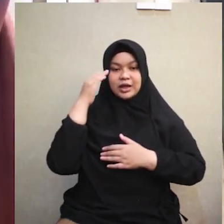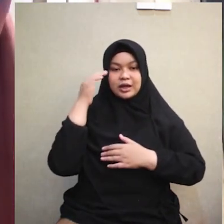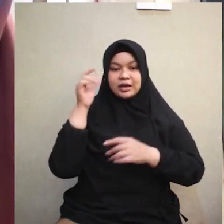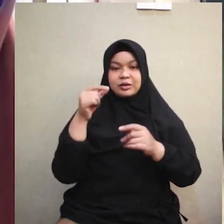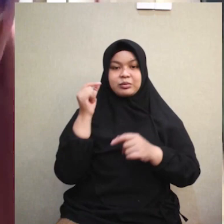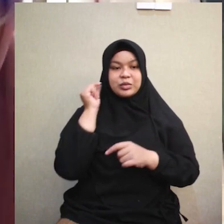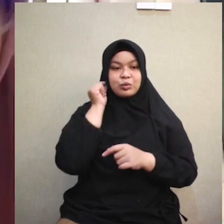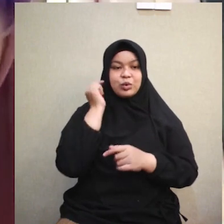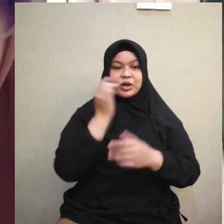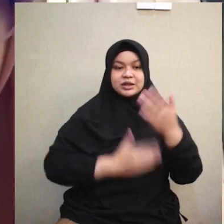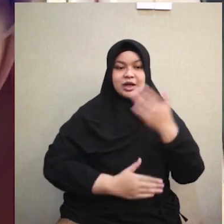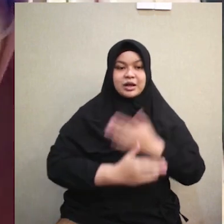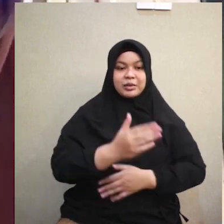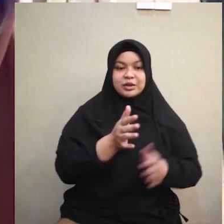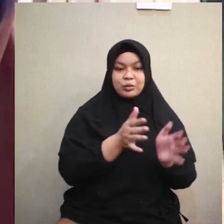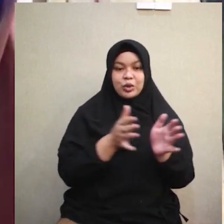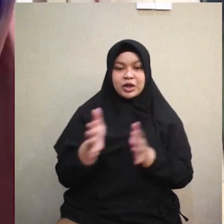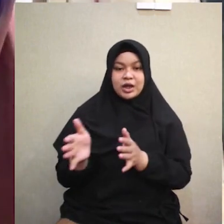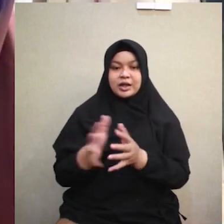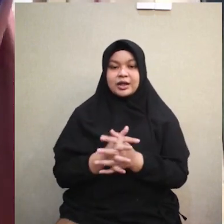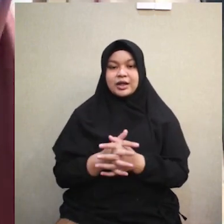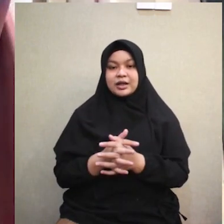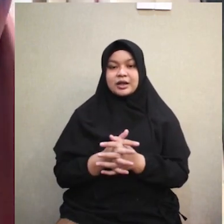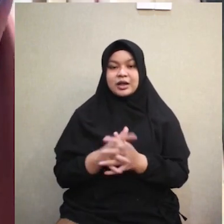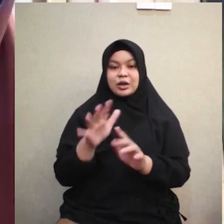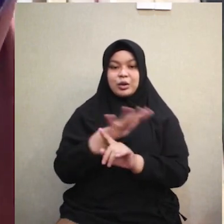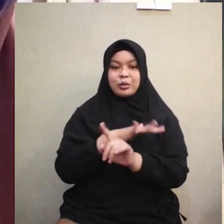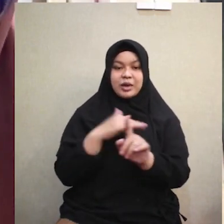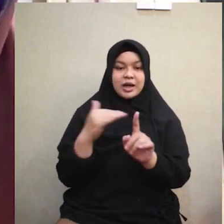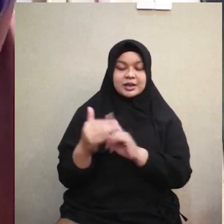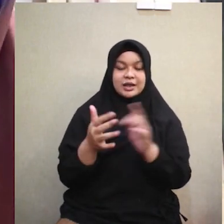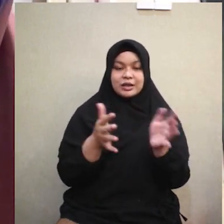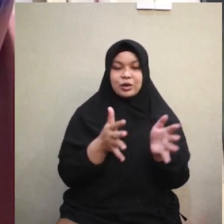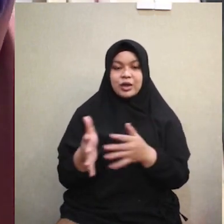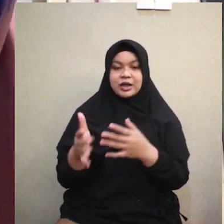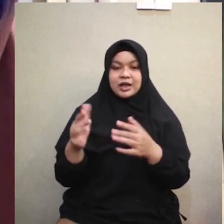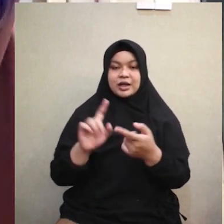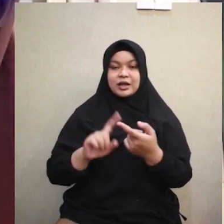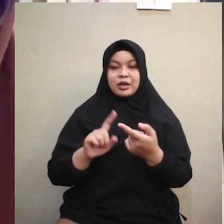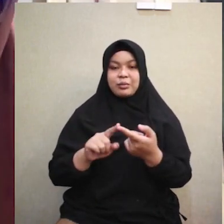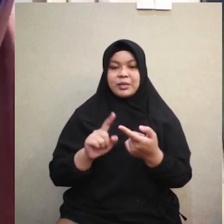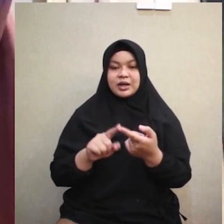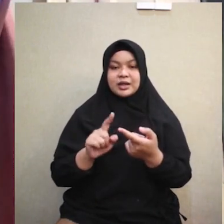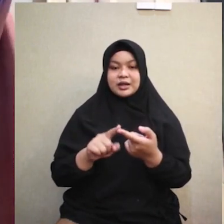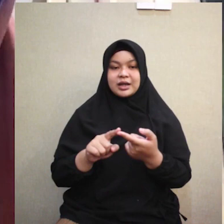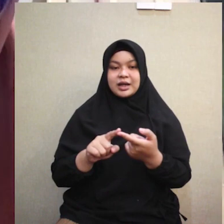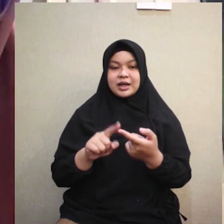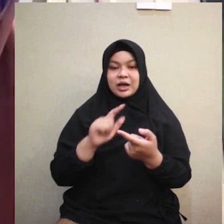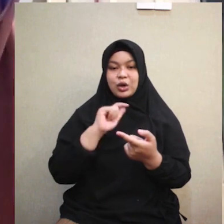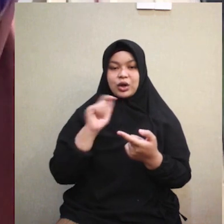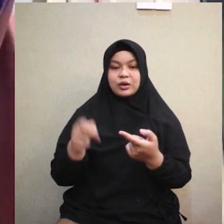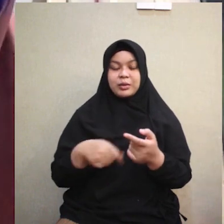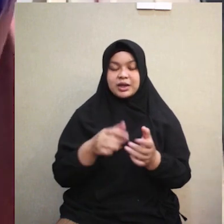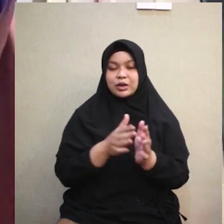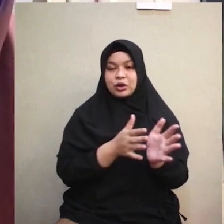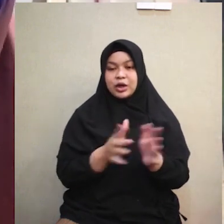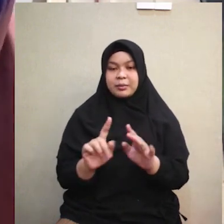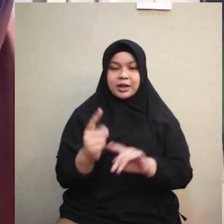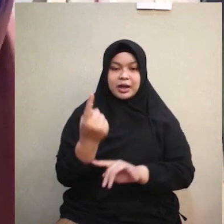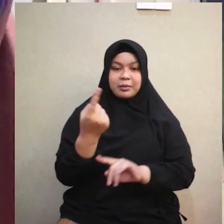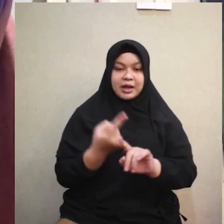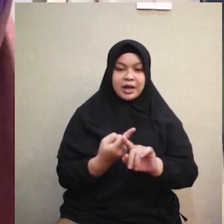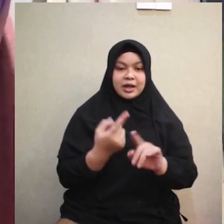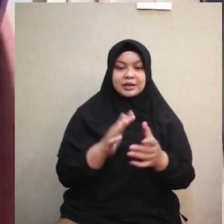kemudian disabilitas dalam masyarakat ada kemudian juga rekan-rekan nah untuk pertama kali